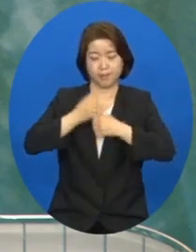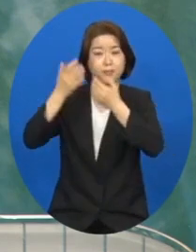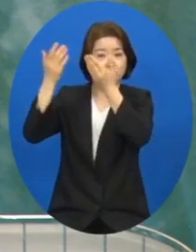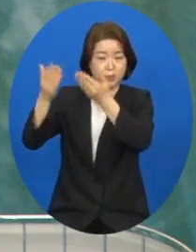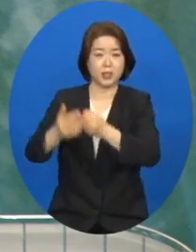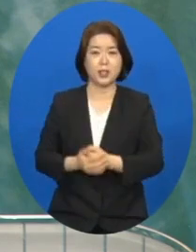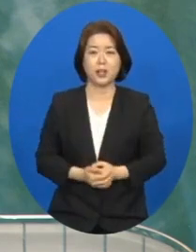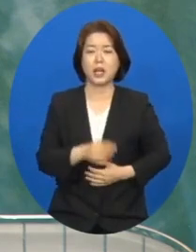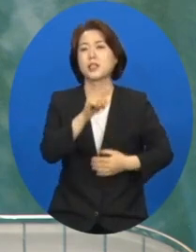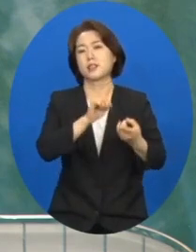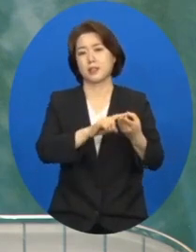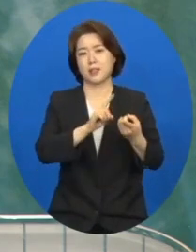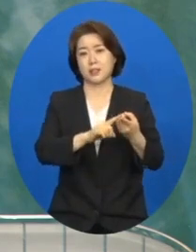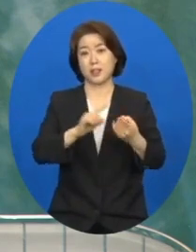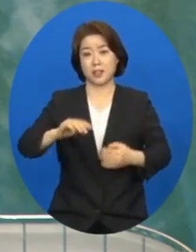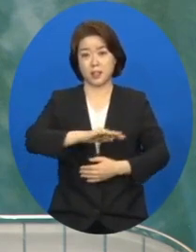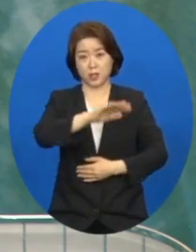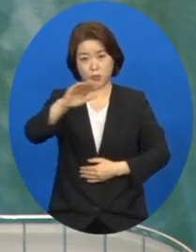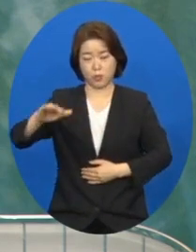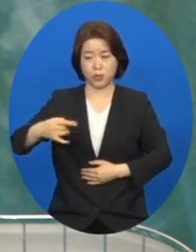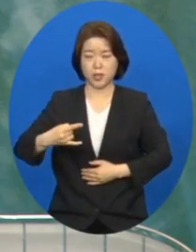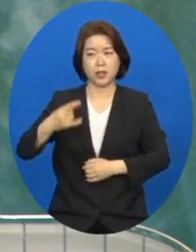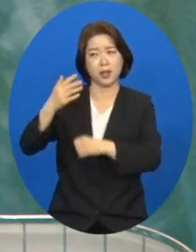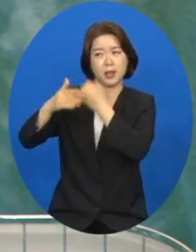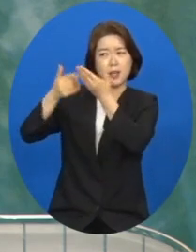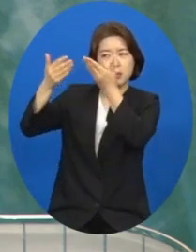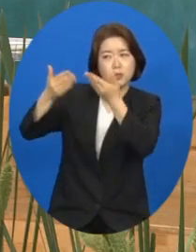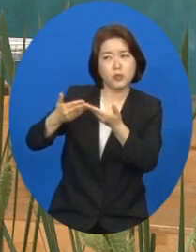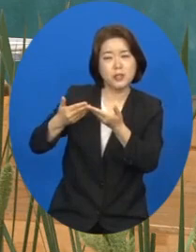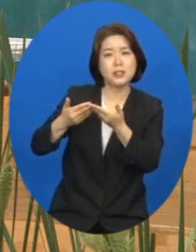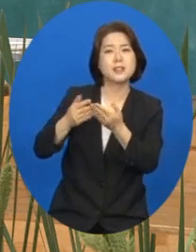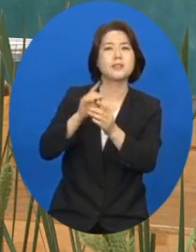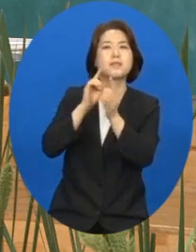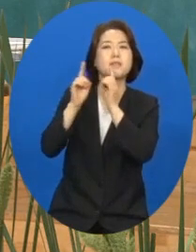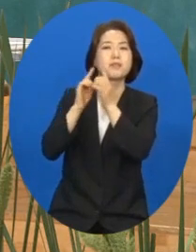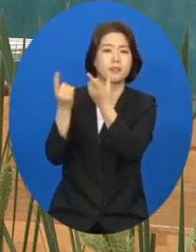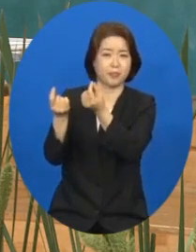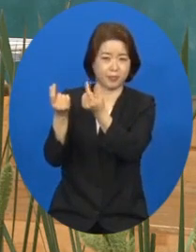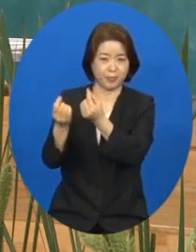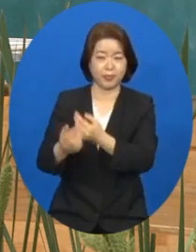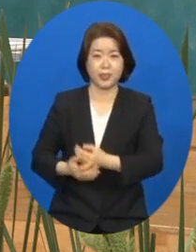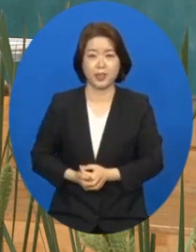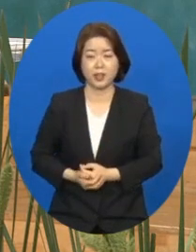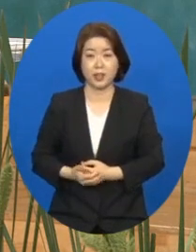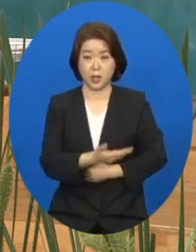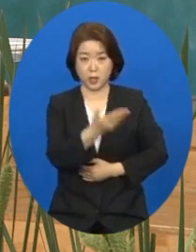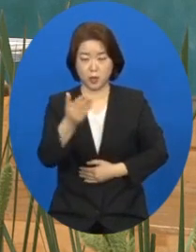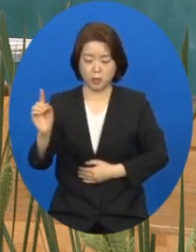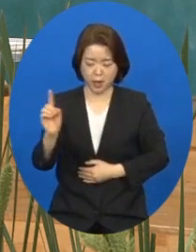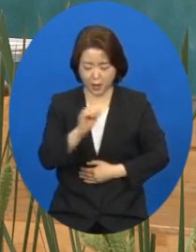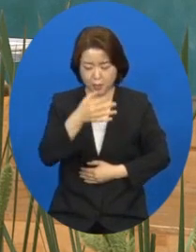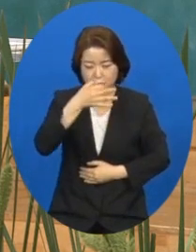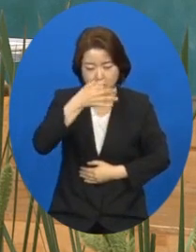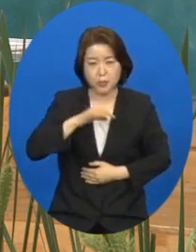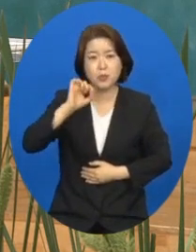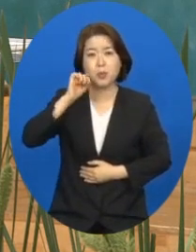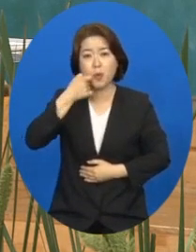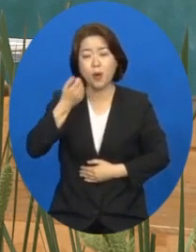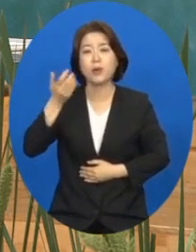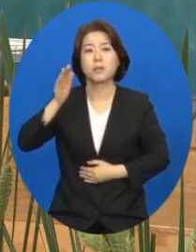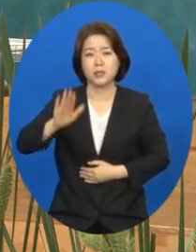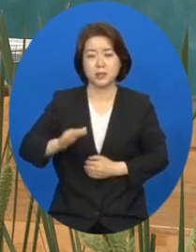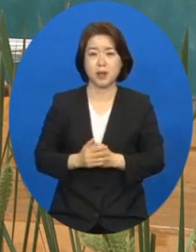이 자체가 하나님께서 우리에게 주신 메시지라고 생각합니다. 여러분 아무리 힘들고 어려워도